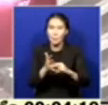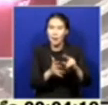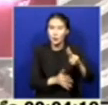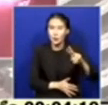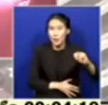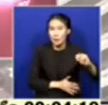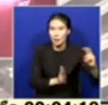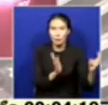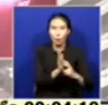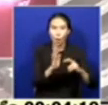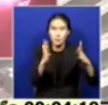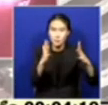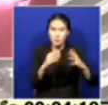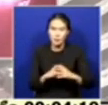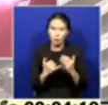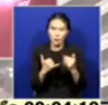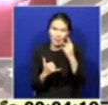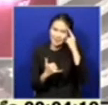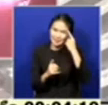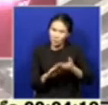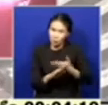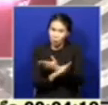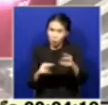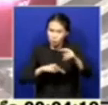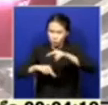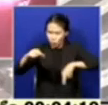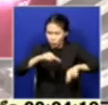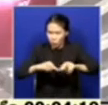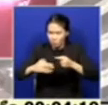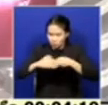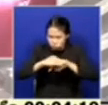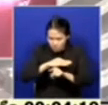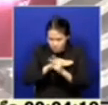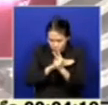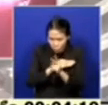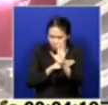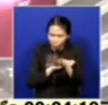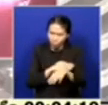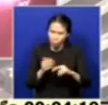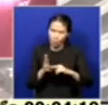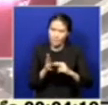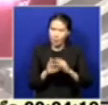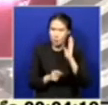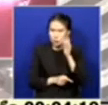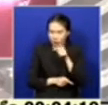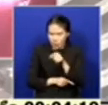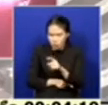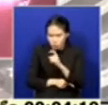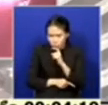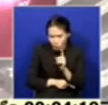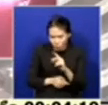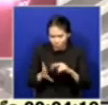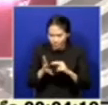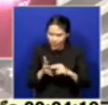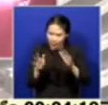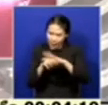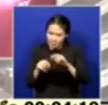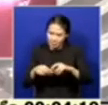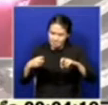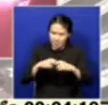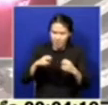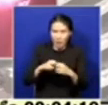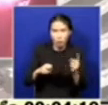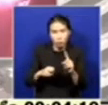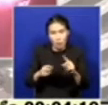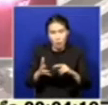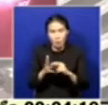อยู่ในเอเชียไม่ได้รับรองเพราะว่าไม่ได้อยู่ในข่ายว่าเป็นผู้ที่หนีภัยทางการเมืองนะฮะอย่างแท้จริง